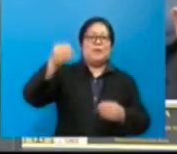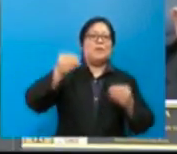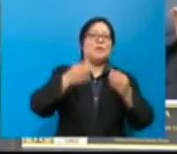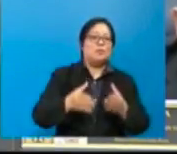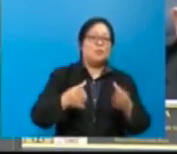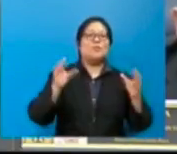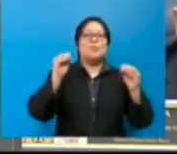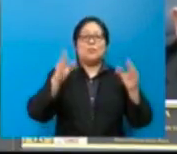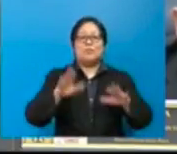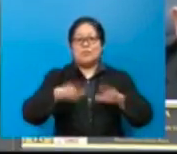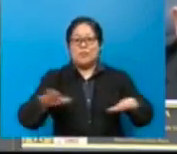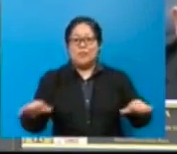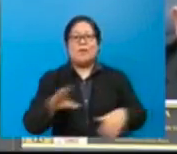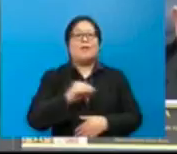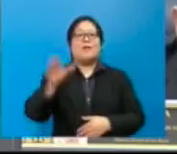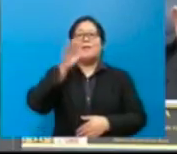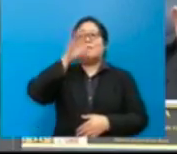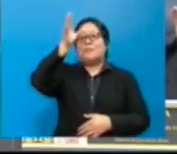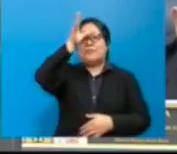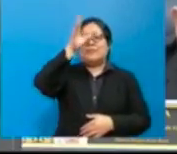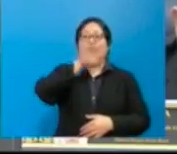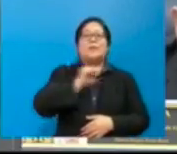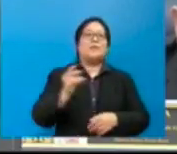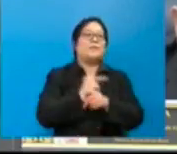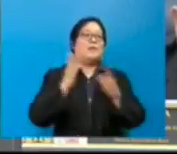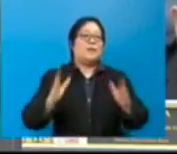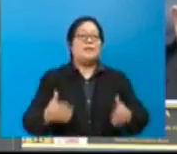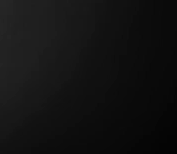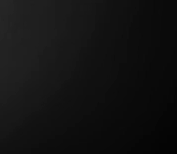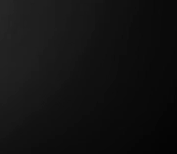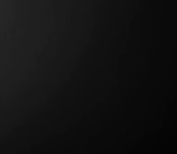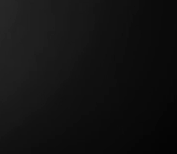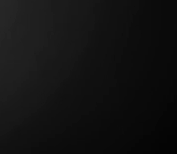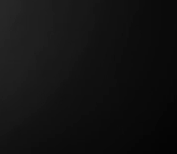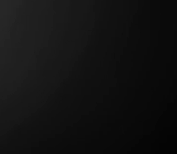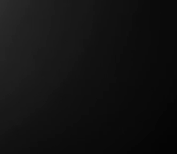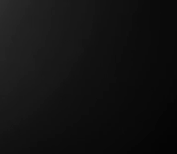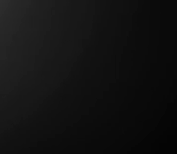besar, guru, murid dan ibu bapa serta penjaga. Sekian, terima kasih.